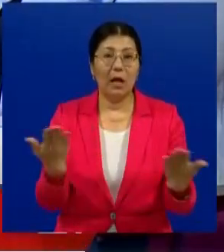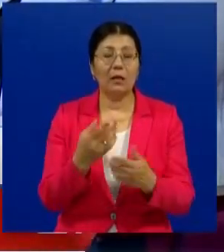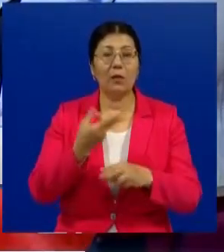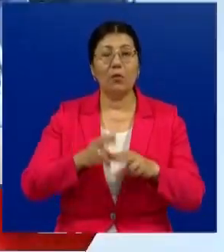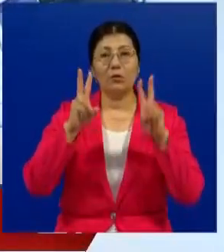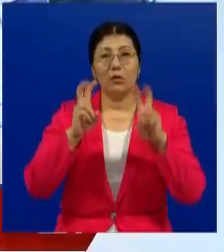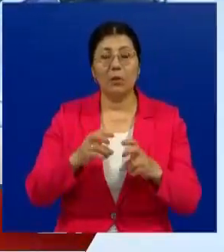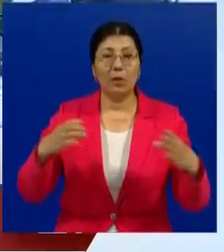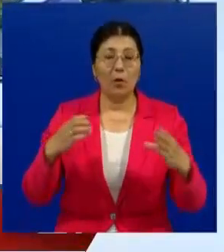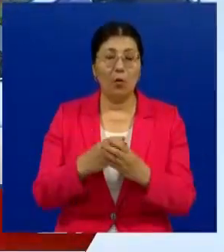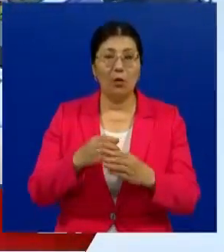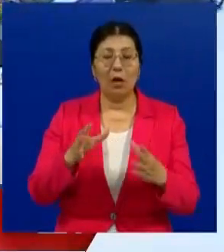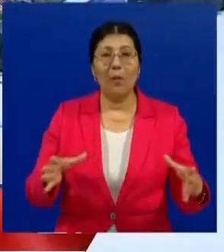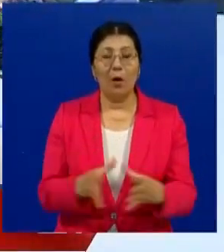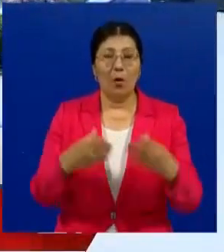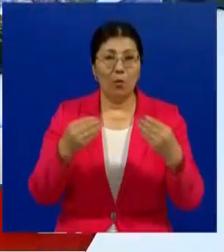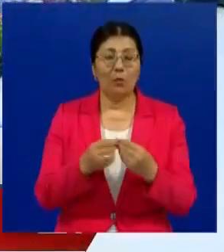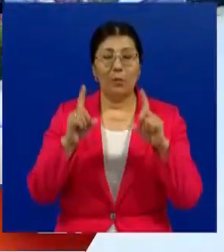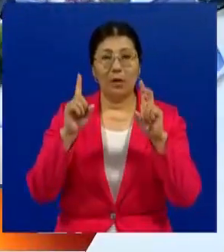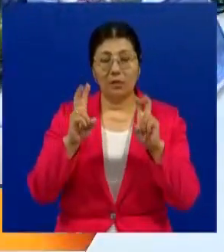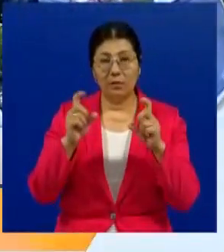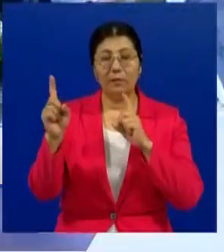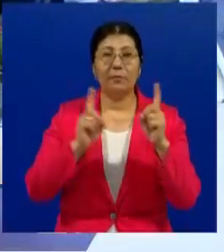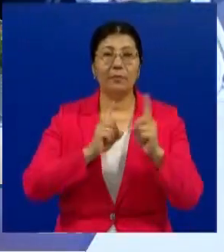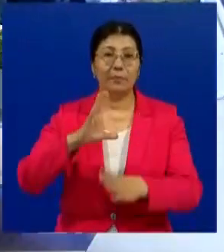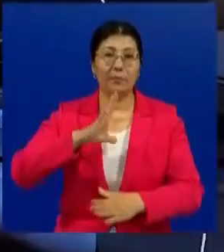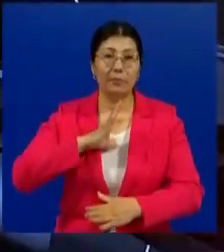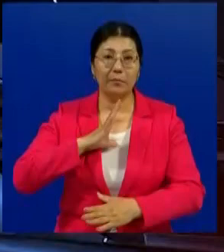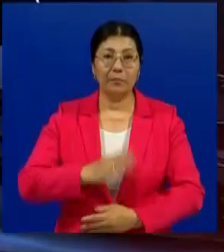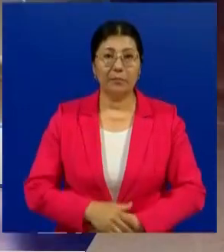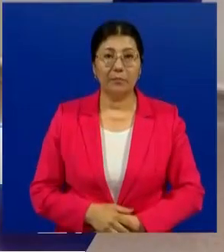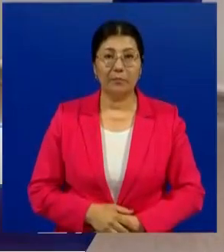тақырыптар қоғам, тұлға, отбасы атты ата-аналар форумына арқау болды.